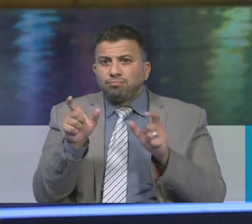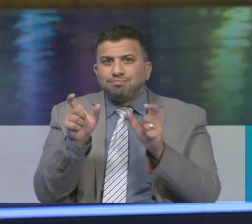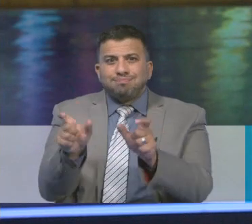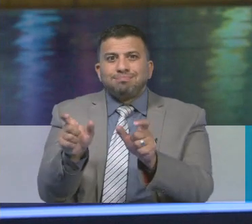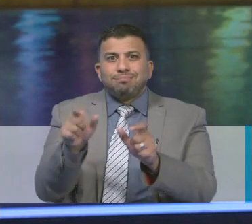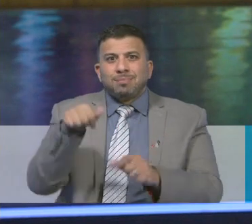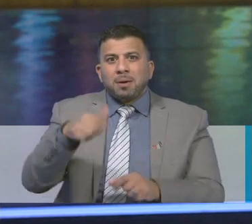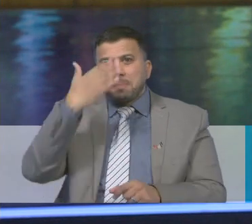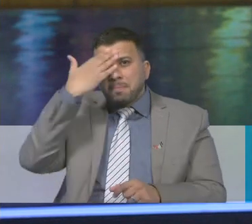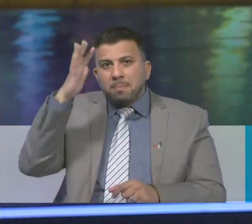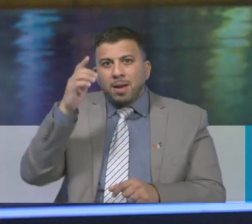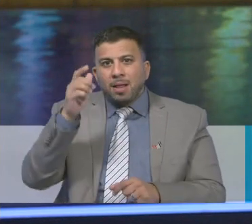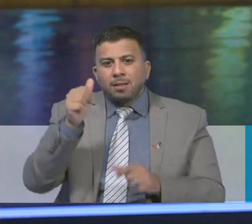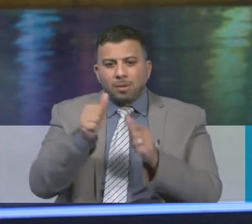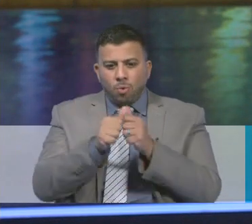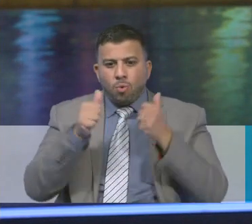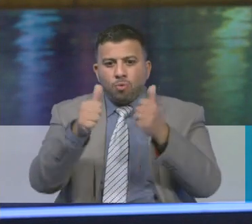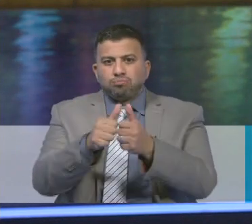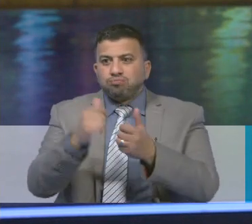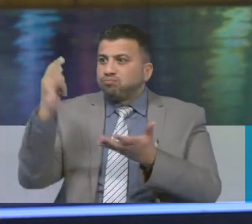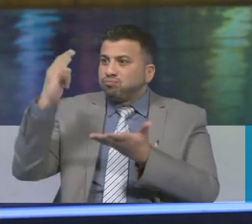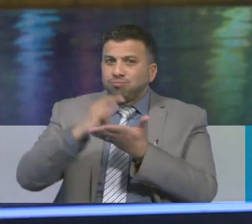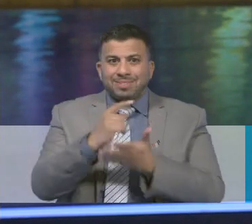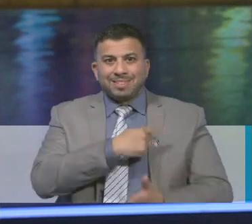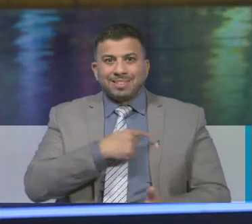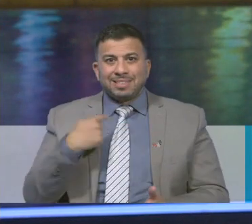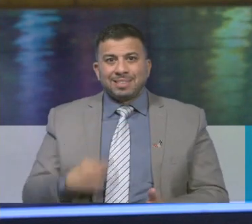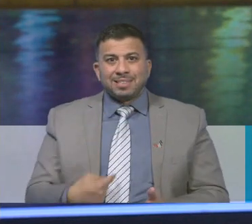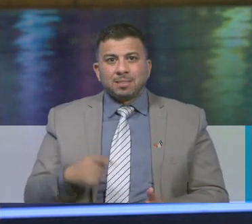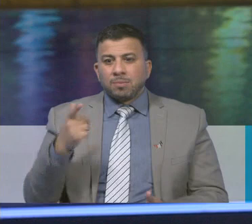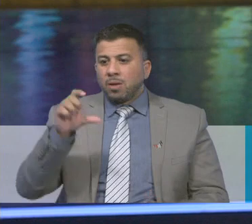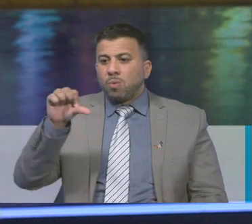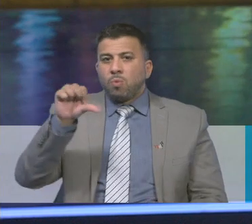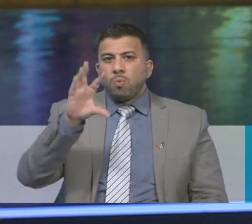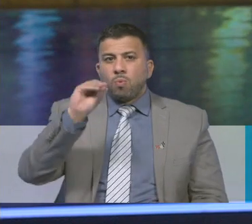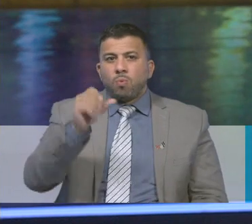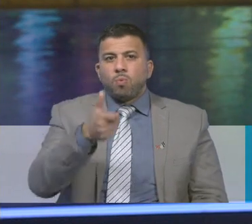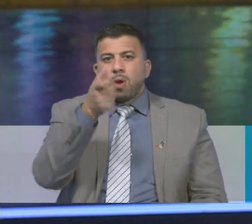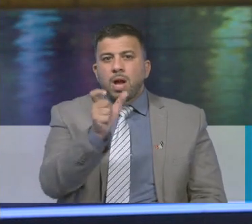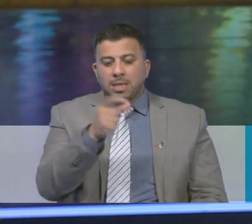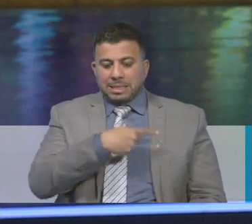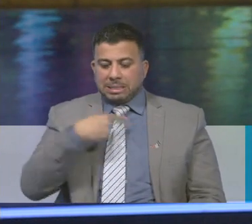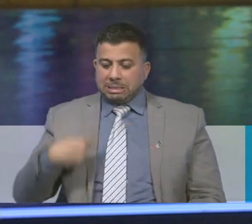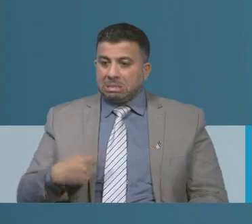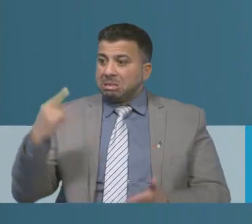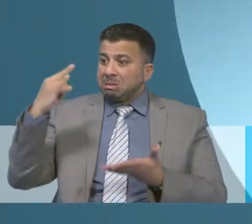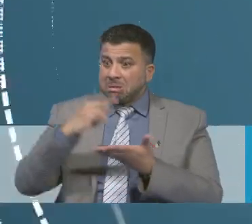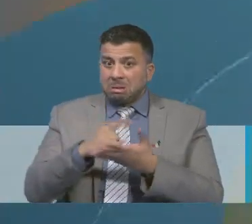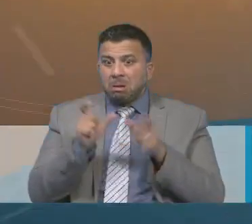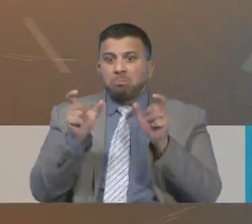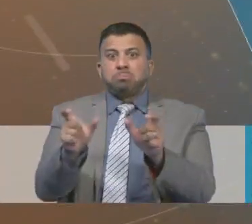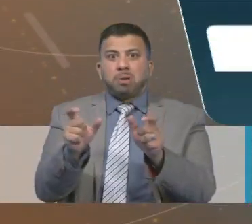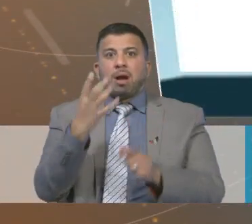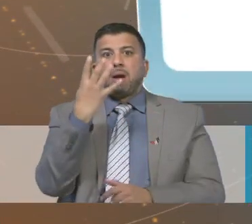كورونا الجديد لأشخاص من عائلة واحدة، وهي هذه العائلة قادمة من مدينة ووهان الصينية؟ بعد